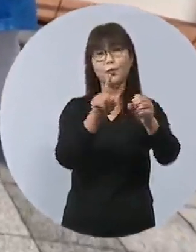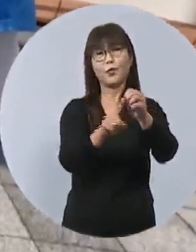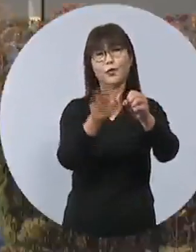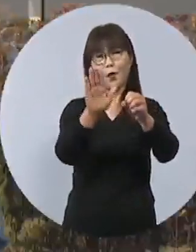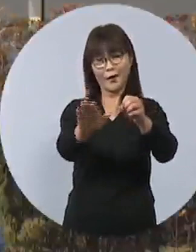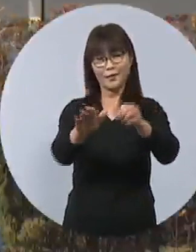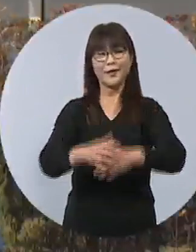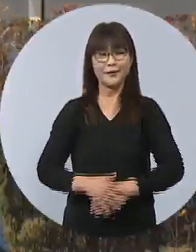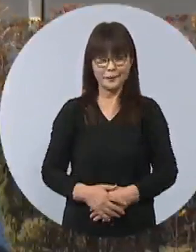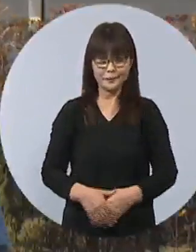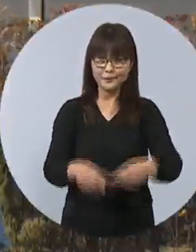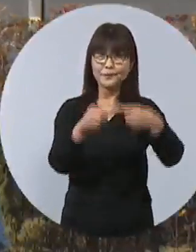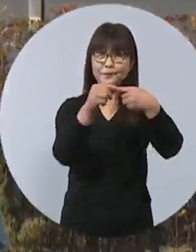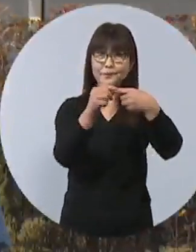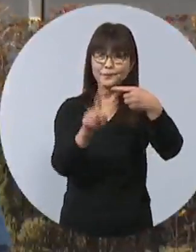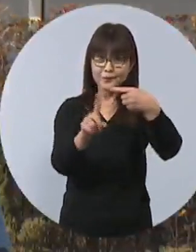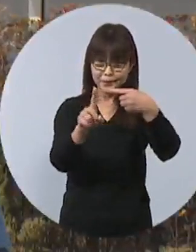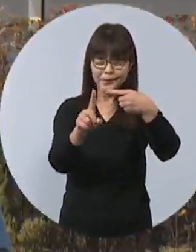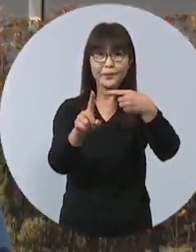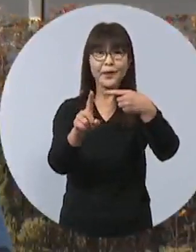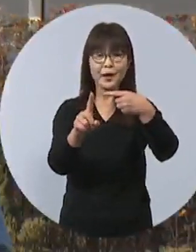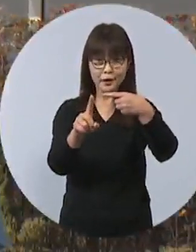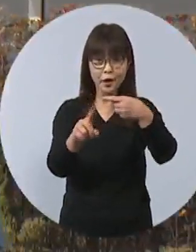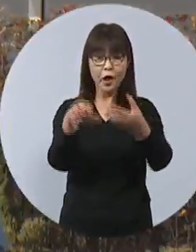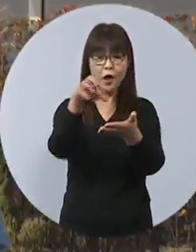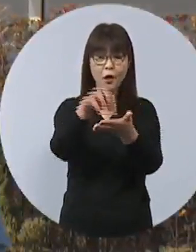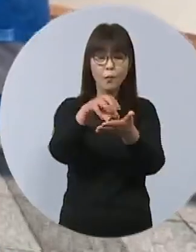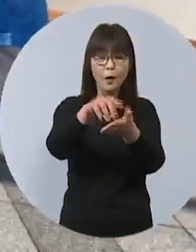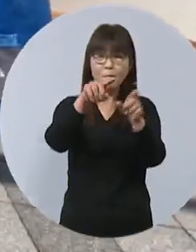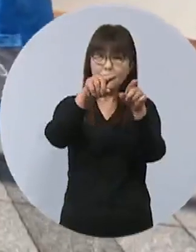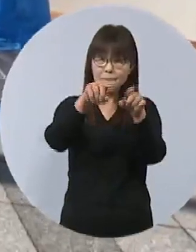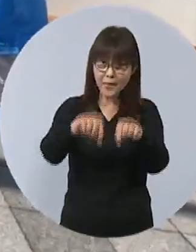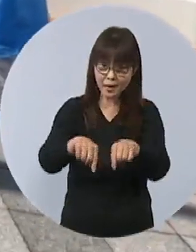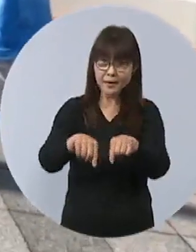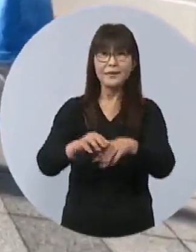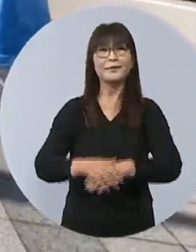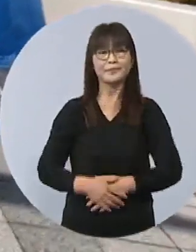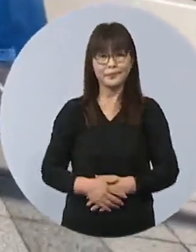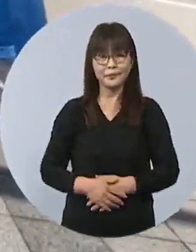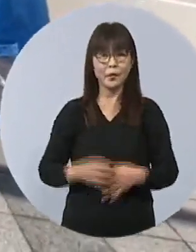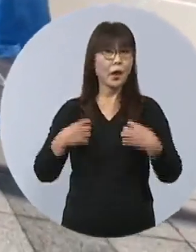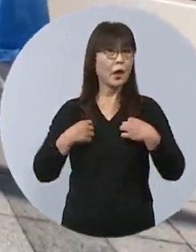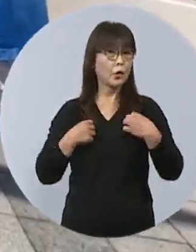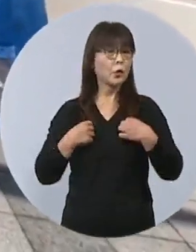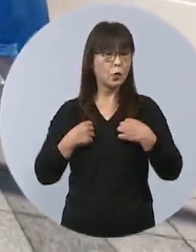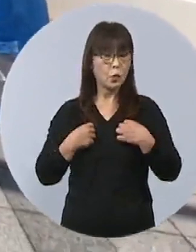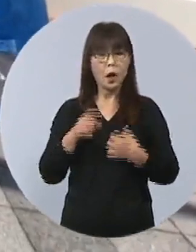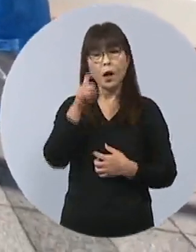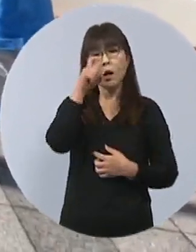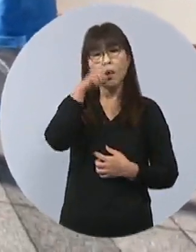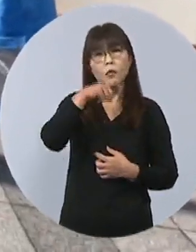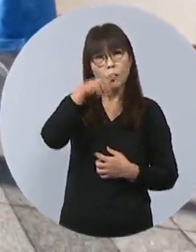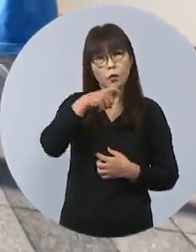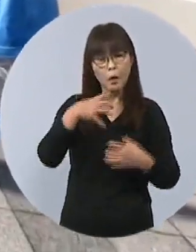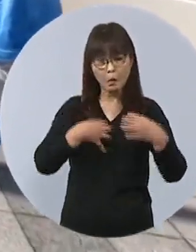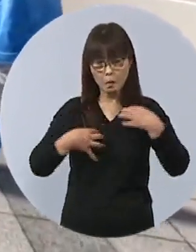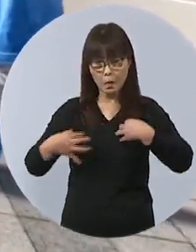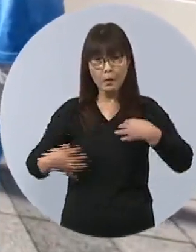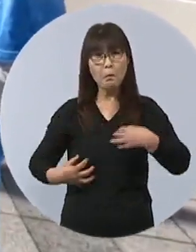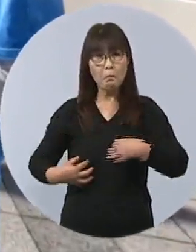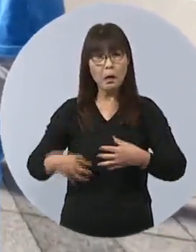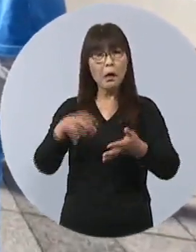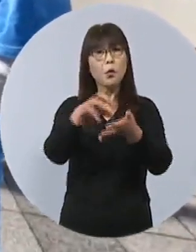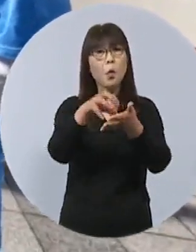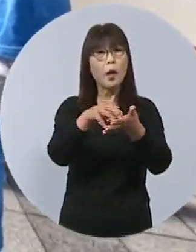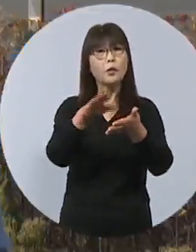。1つ目はですね、ゴミの減量になります。衣類はですね、古くなったり汚れてきてし